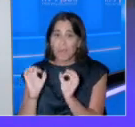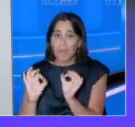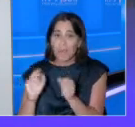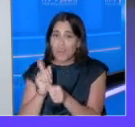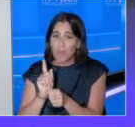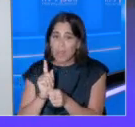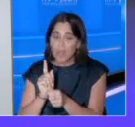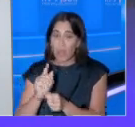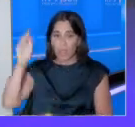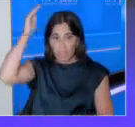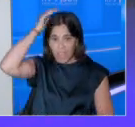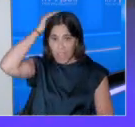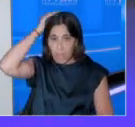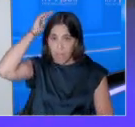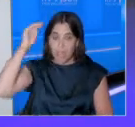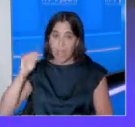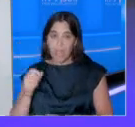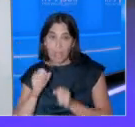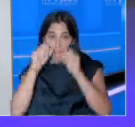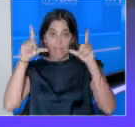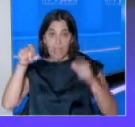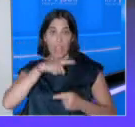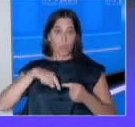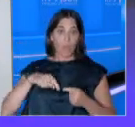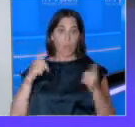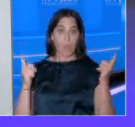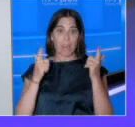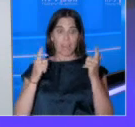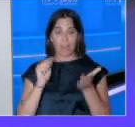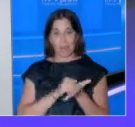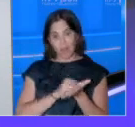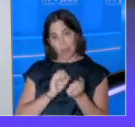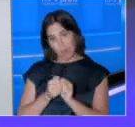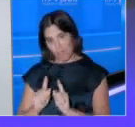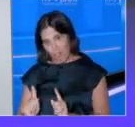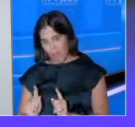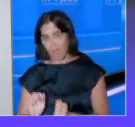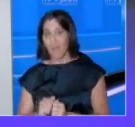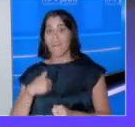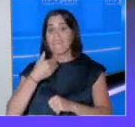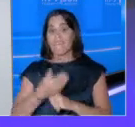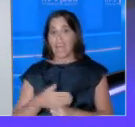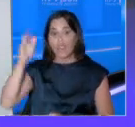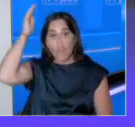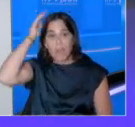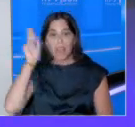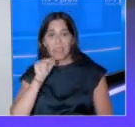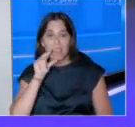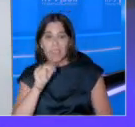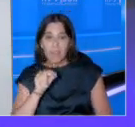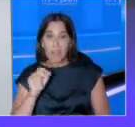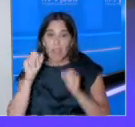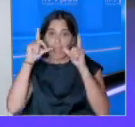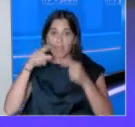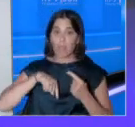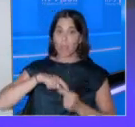כמה דקות נפתלי בנט יפתיע אותנו במסיבת עיתונאים, או שלא, ואחרי שנפתלי בנט ידבר, יפתיע